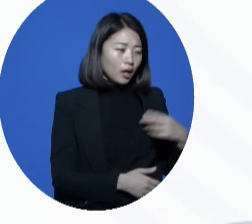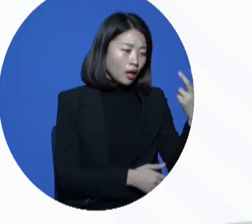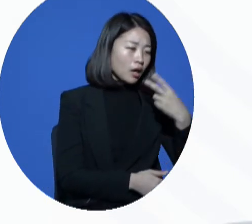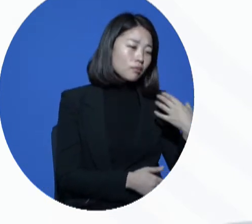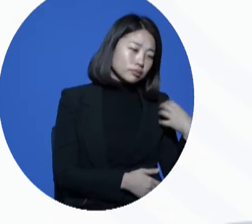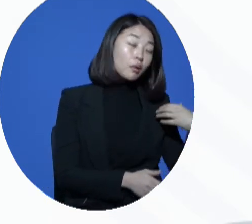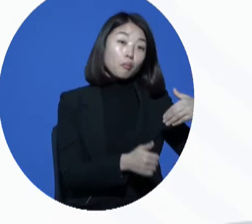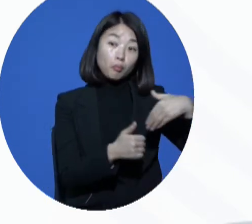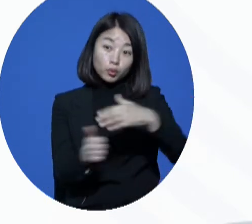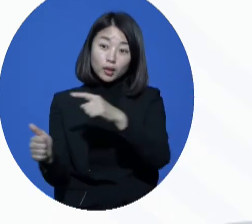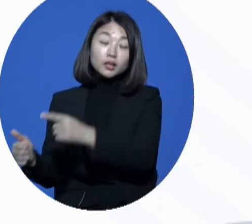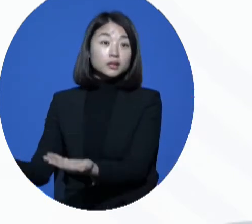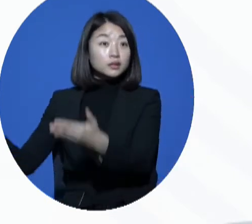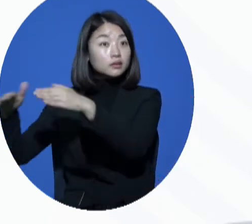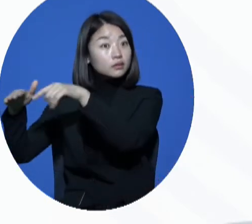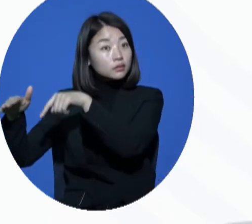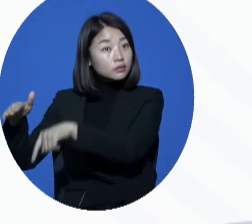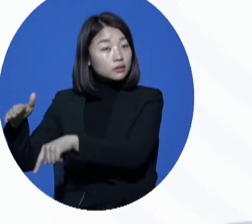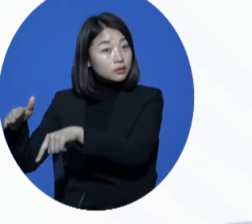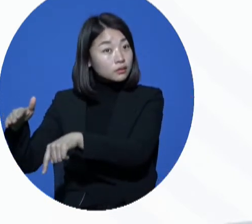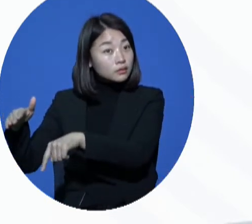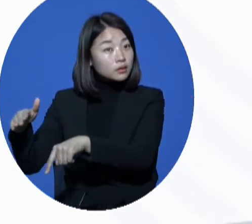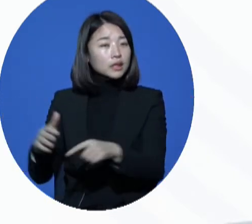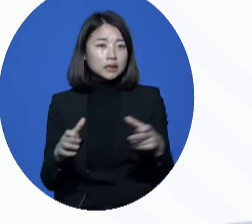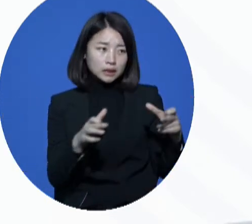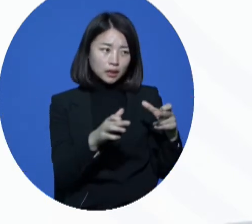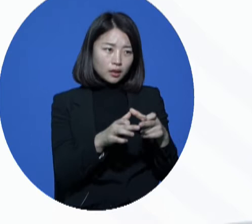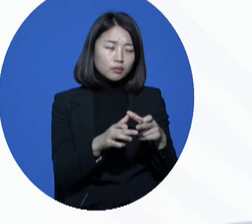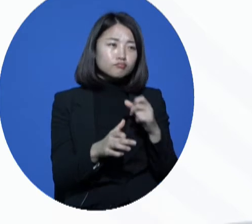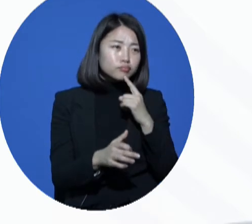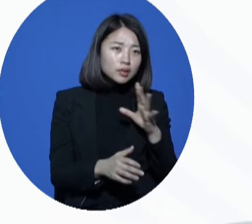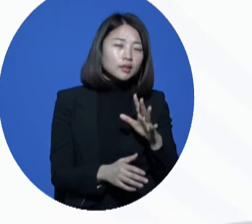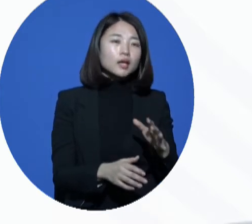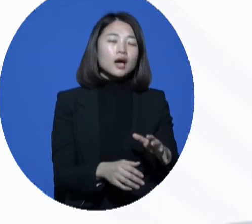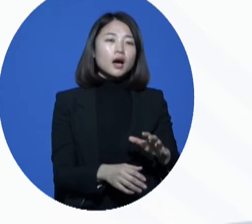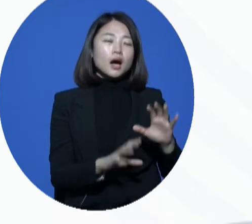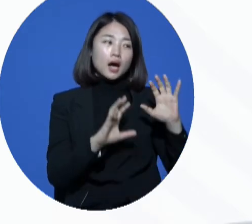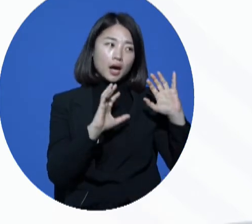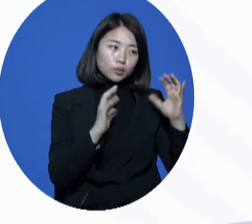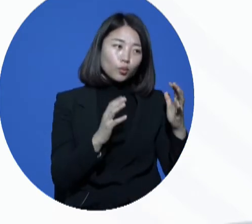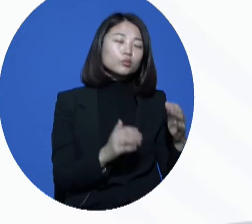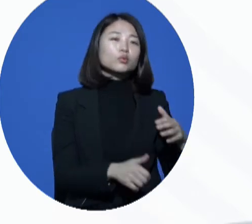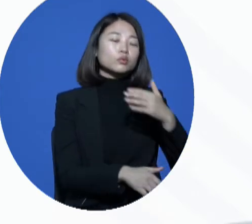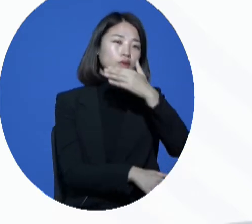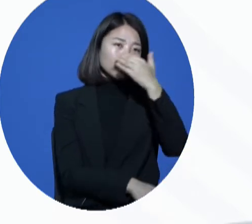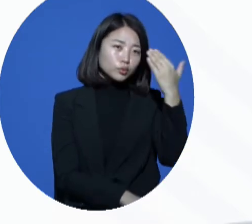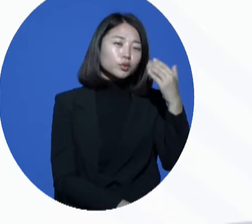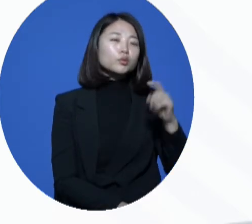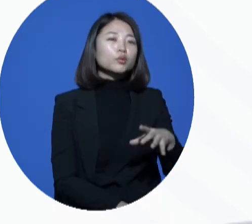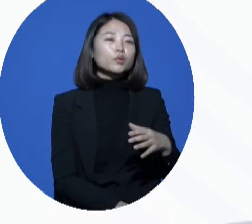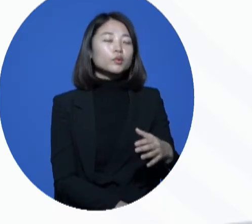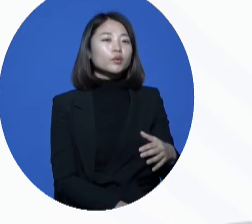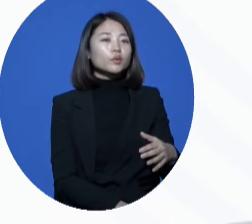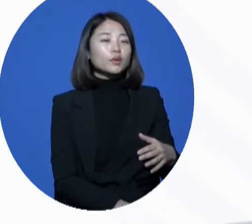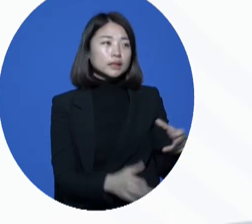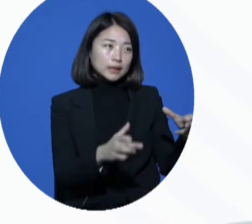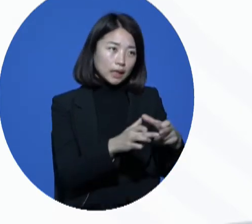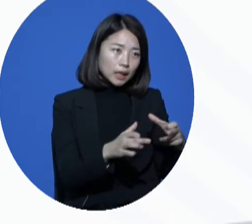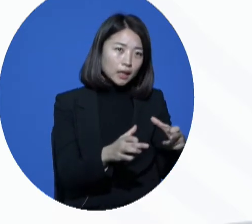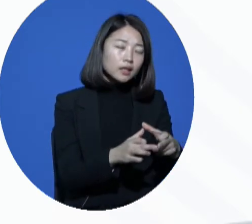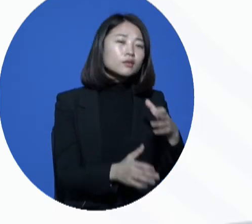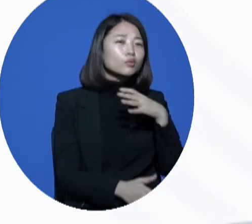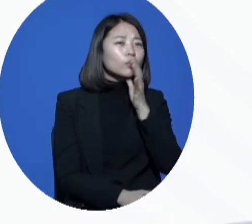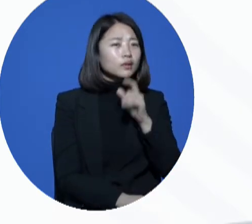당연하게 됐습니다. 이것은 장애인뿐만 아니라 아동 청소년, 그리고 이주 여성, 노인, 차별받는 모든